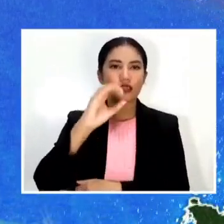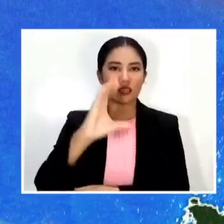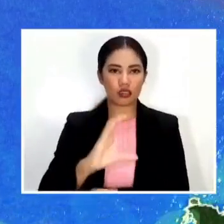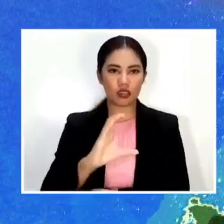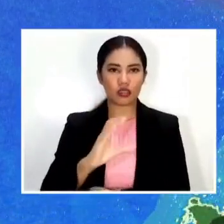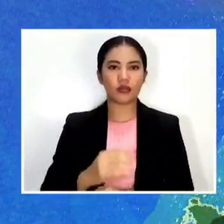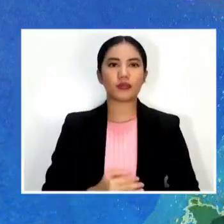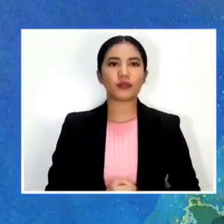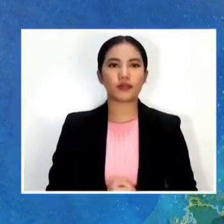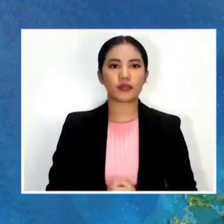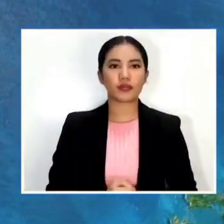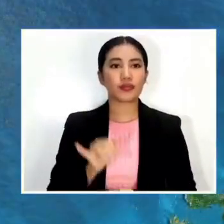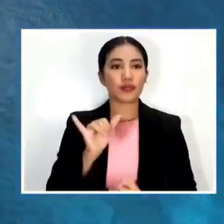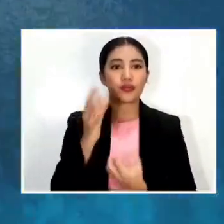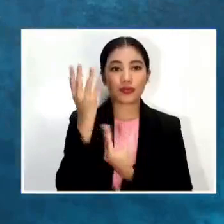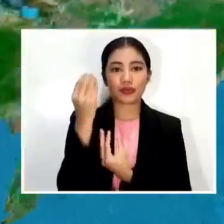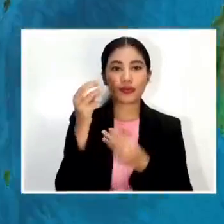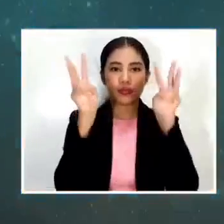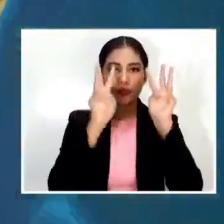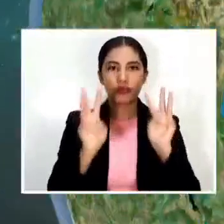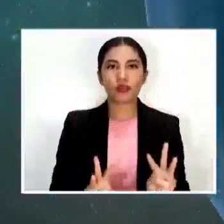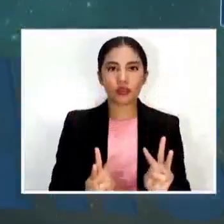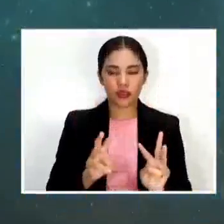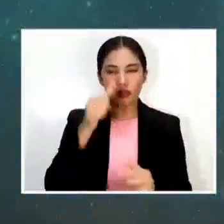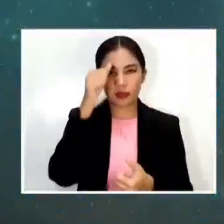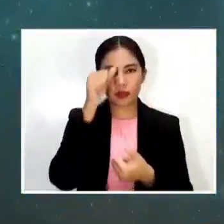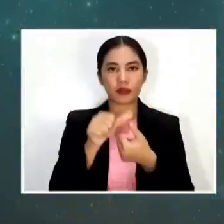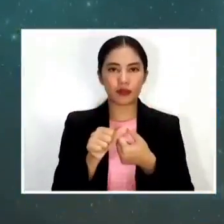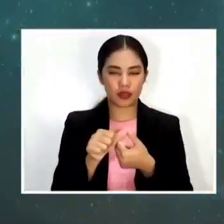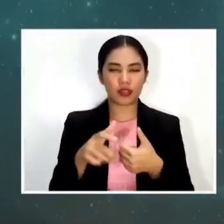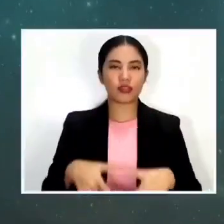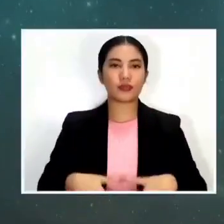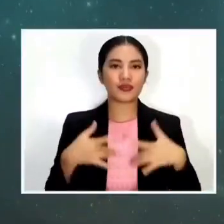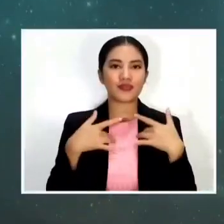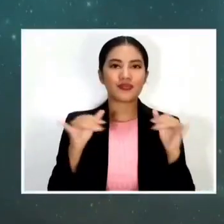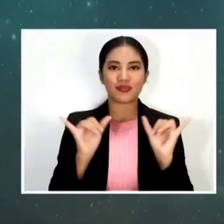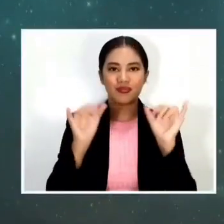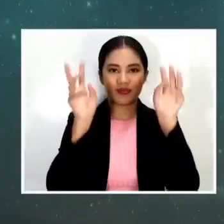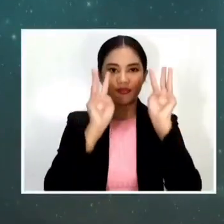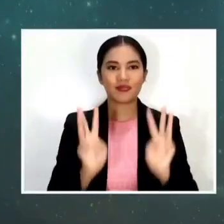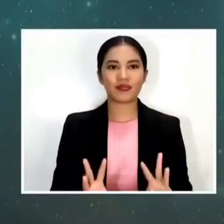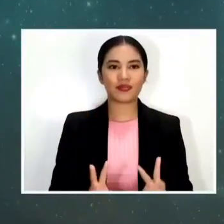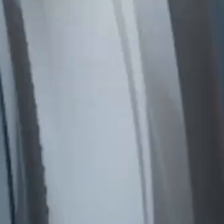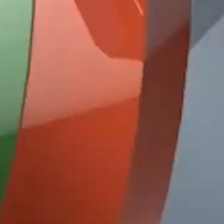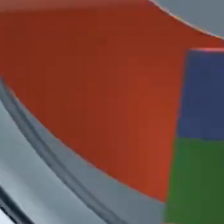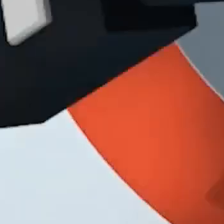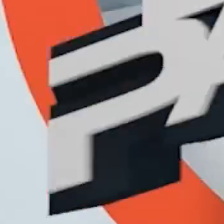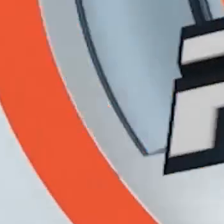Yan po ang lagay ng panahon. Lagi nating tatandaan, ang buhay ay weather lang.